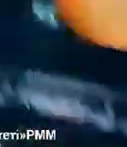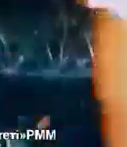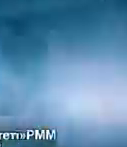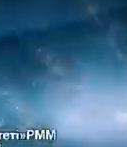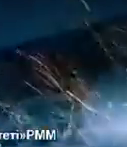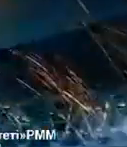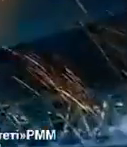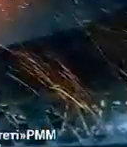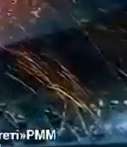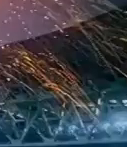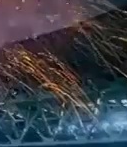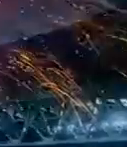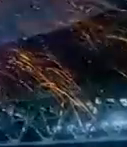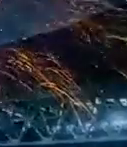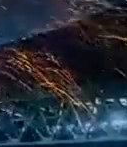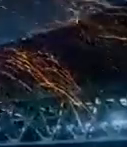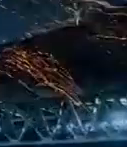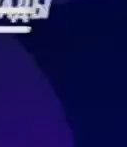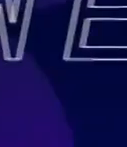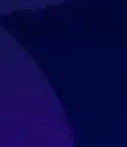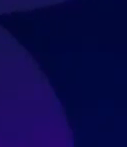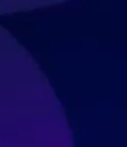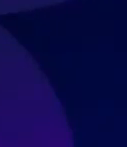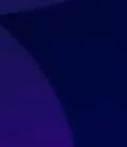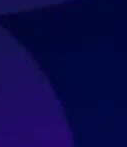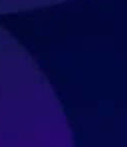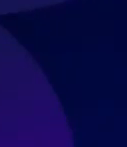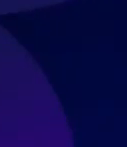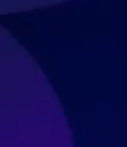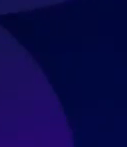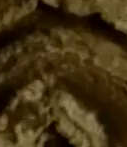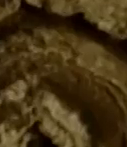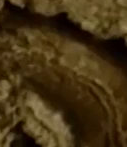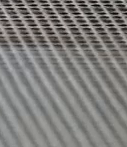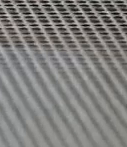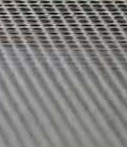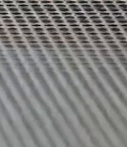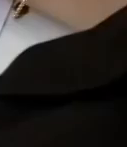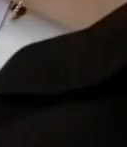миллион сіздікі болуы мүмкін. Инлайн төлеміне кепіл болады.